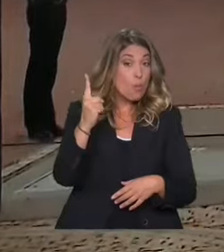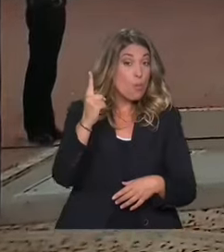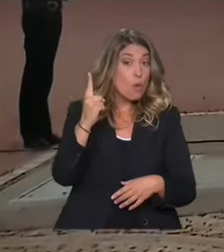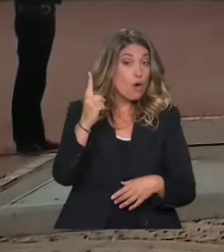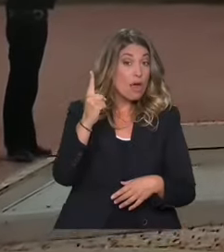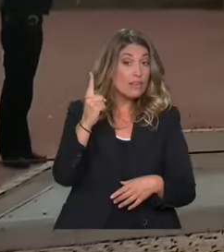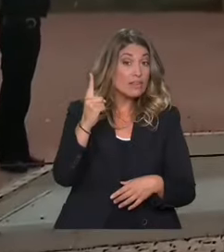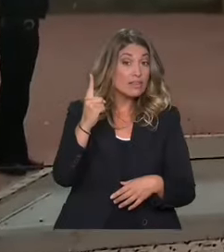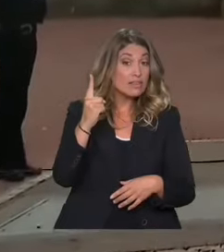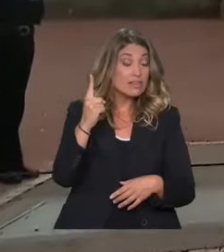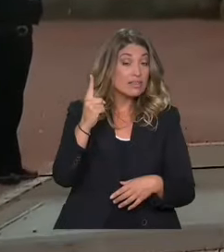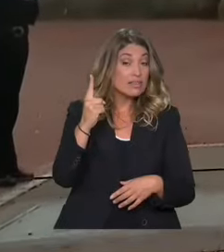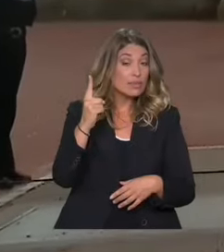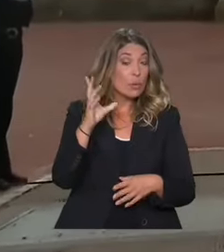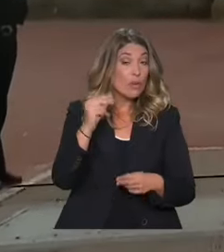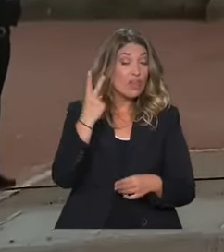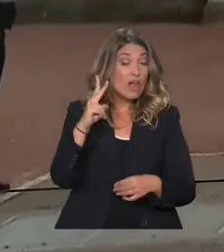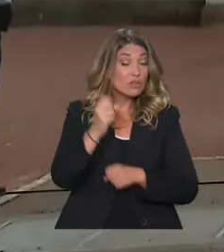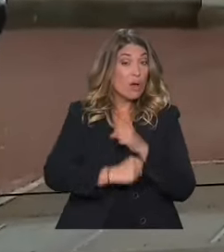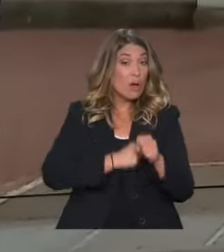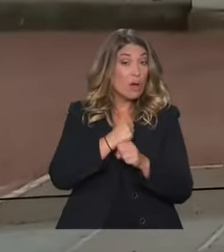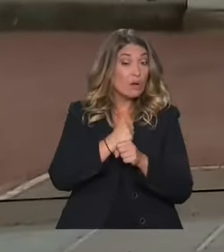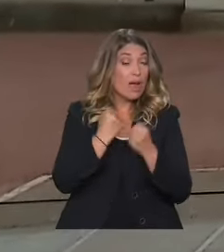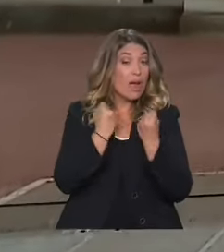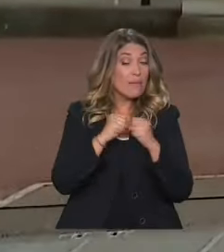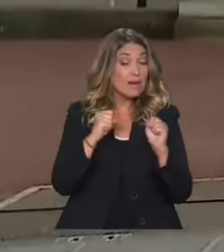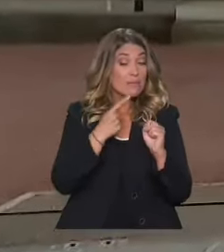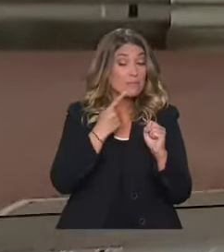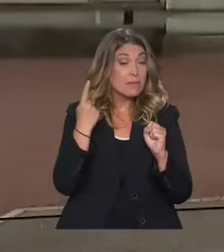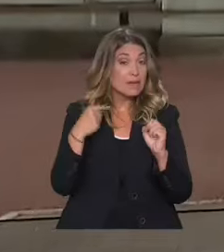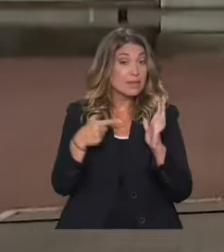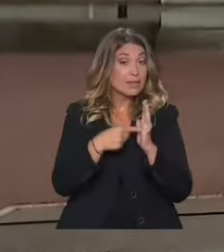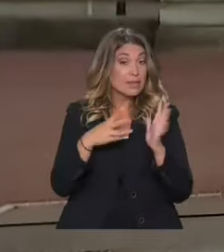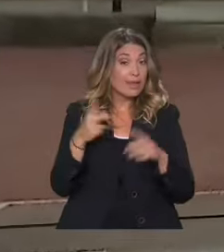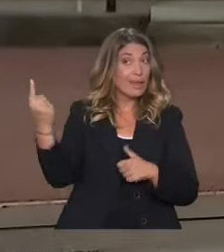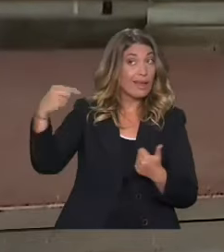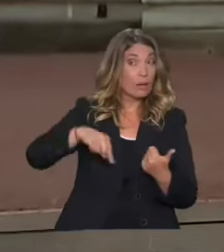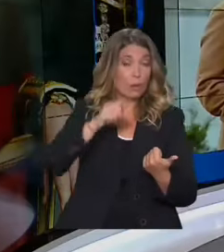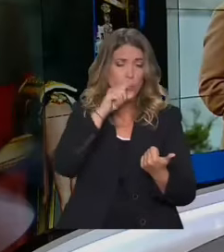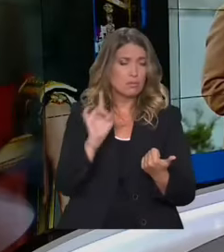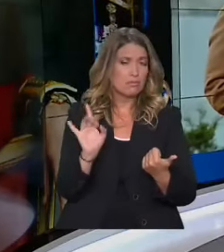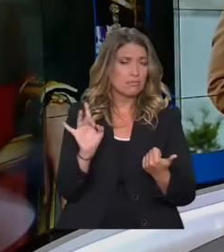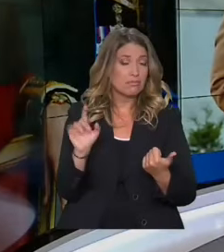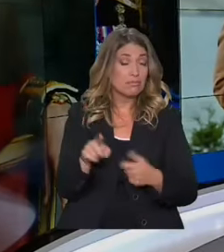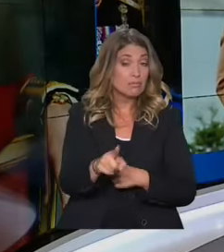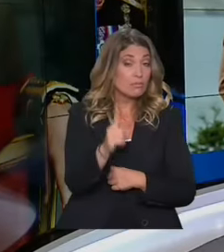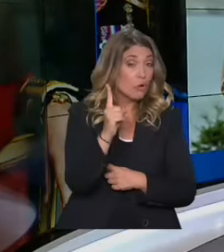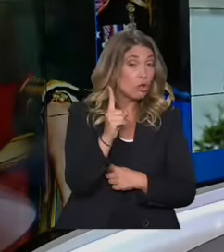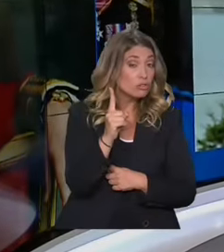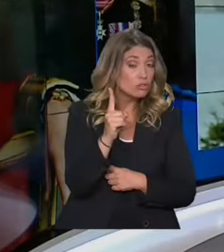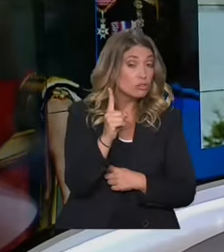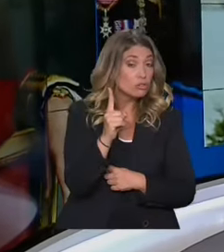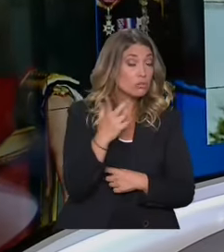όταν είχαμε τα 200 χρόνια από την Επανάσταση, πέρυσι, το 1821, ούτε τον Πούτιν είδαμε να έρχεται. Ακόμα και ο